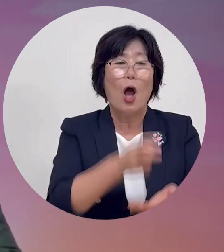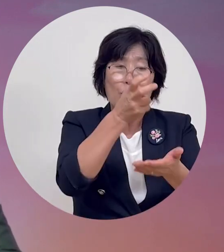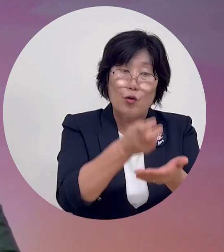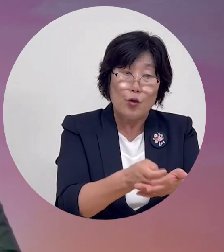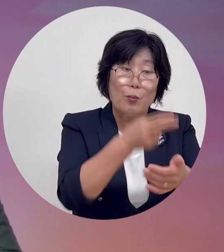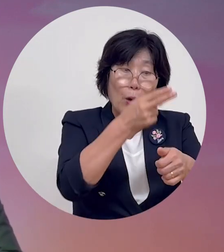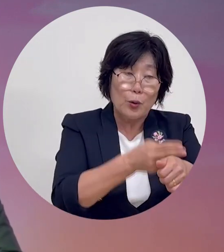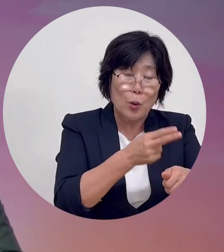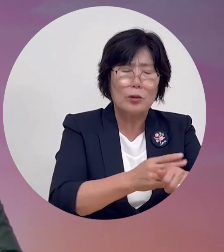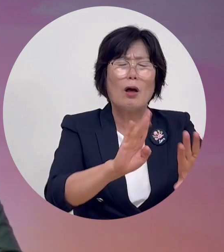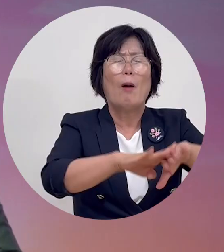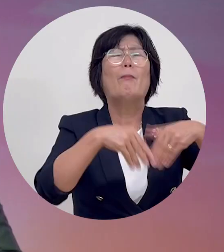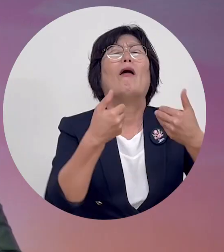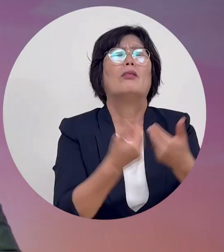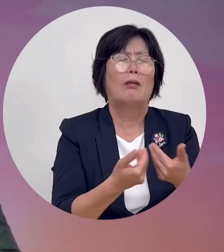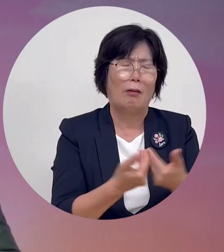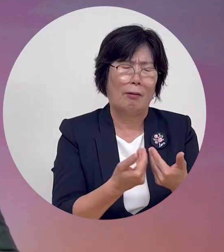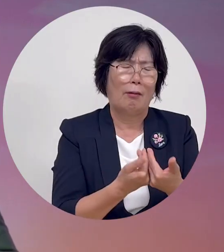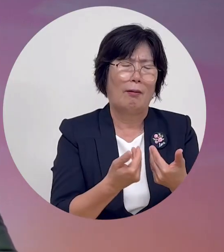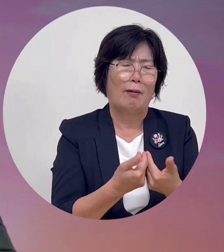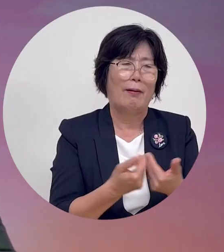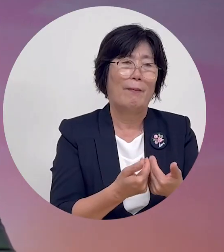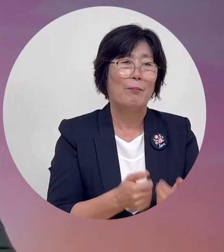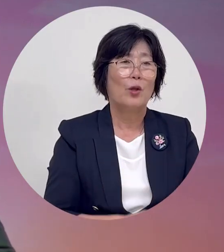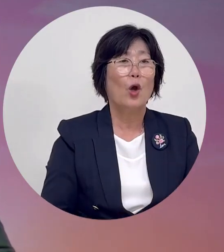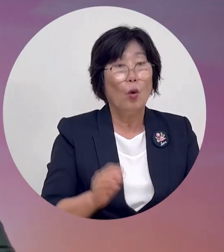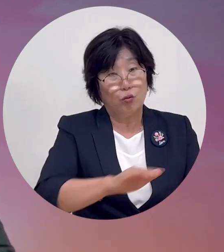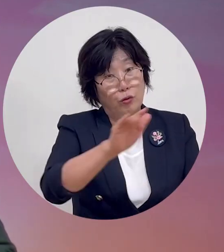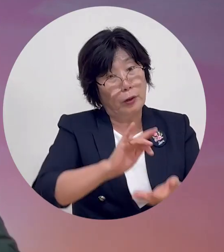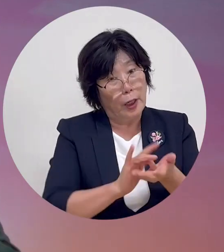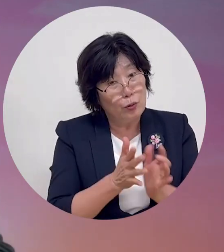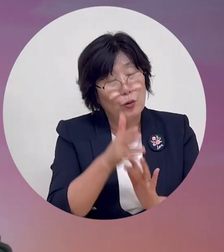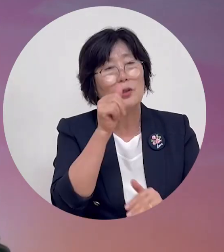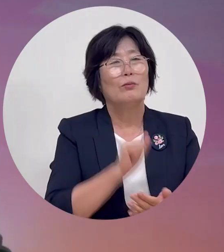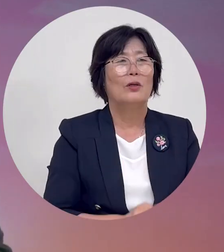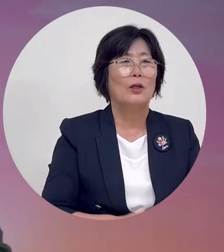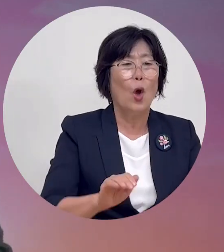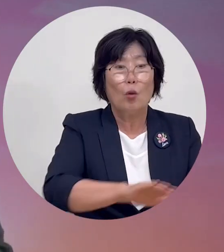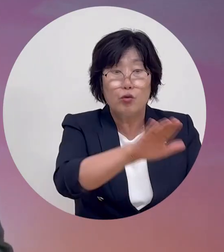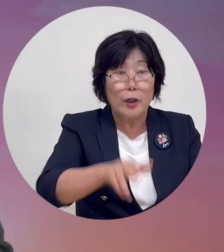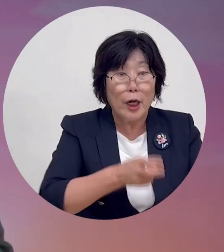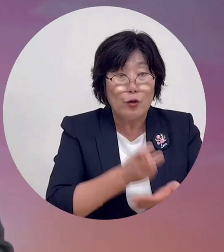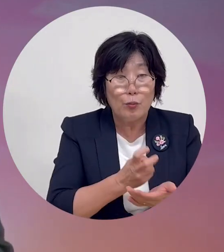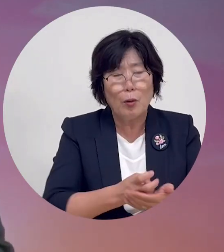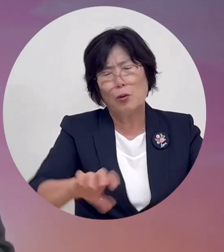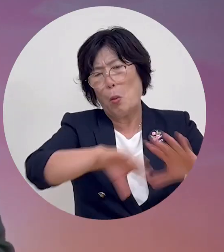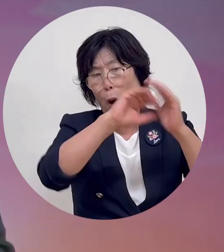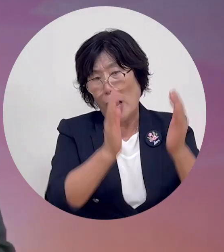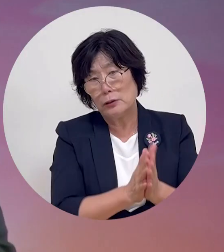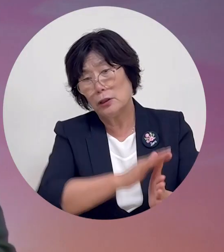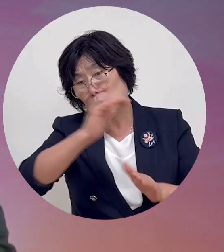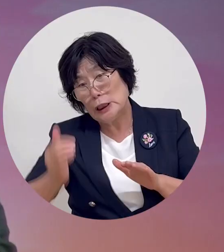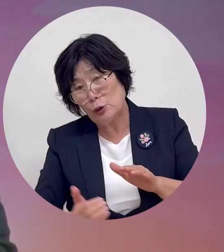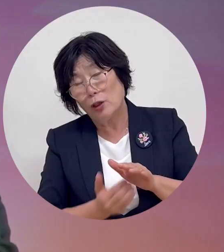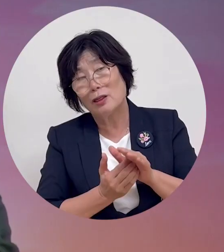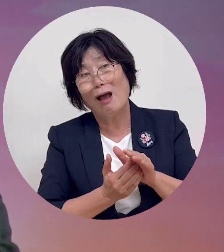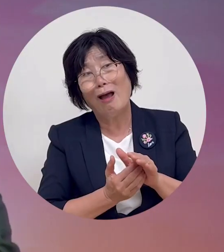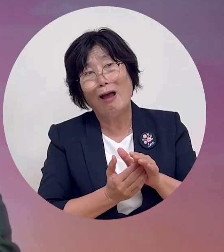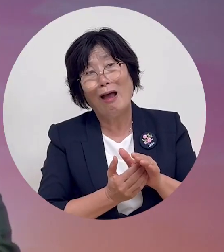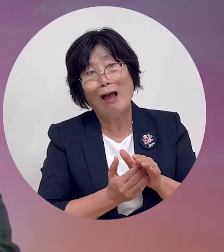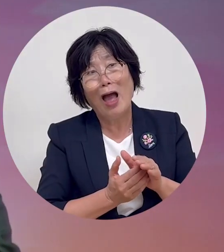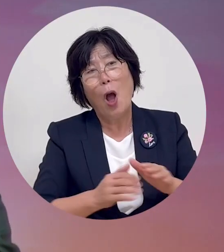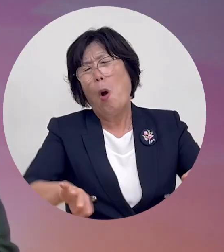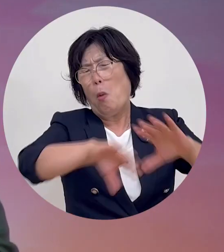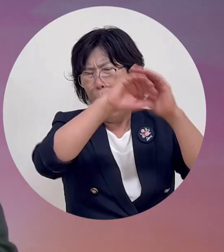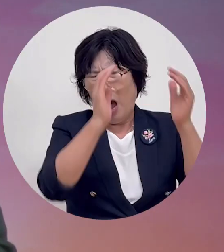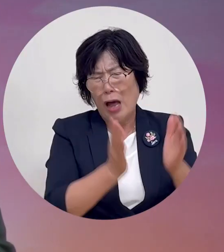교사와 정반대예요. 우리 예수님은 우리가 율법을 완성했다 이렇게 말하니까